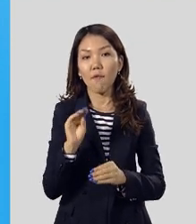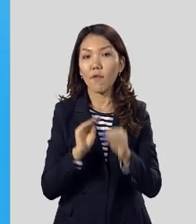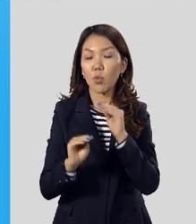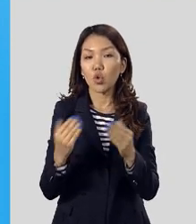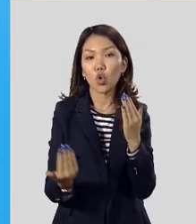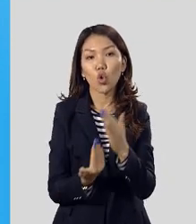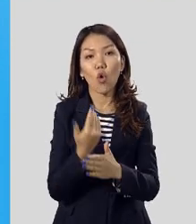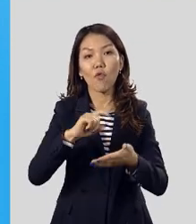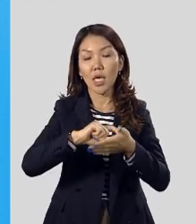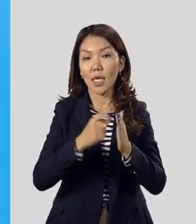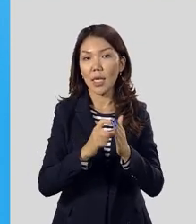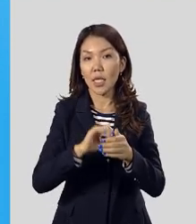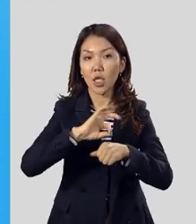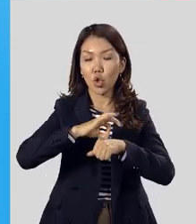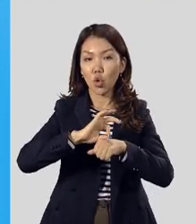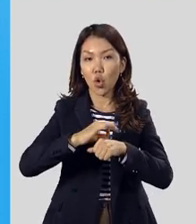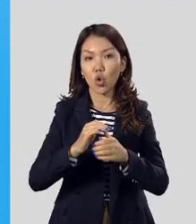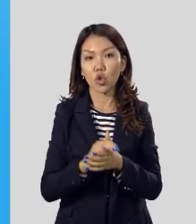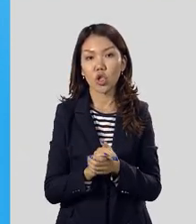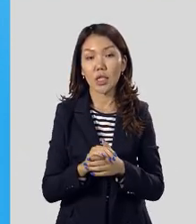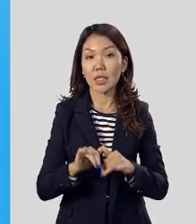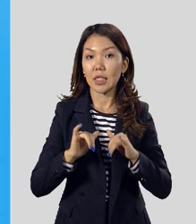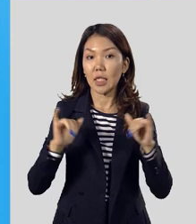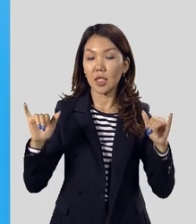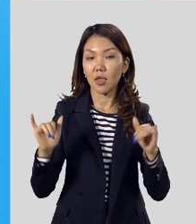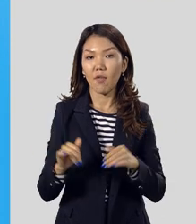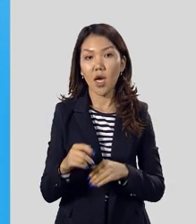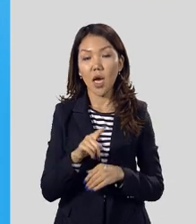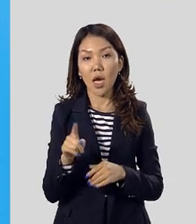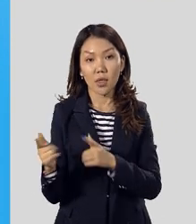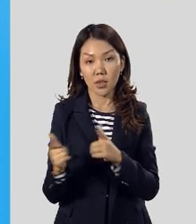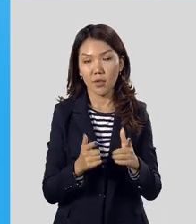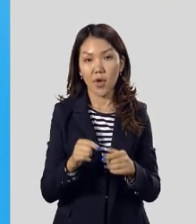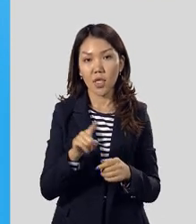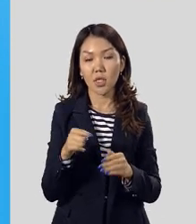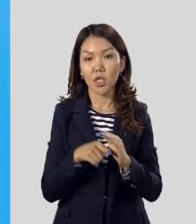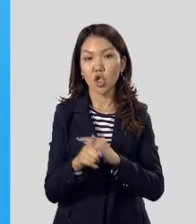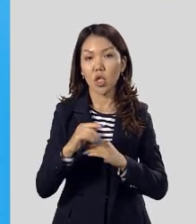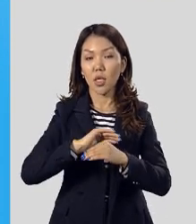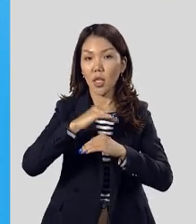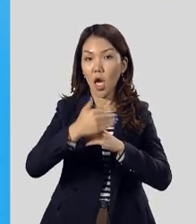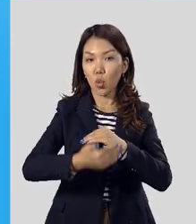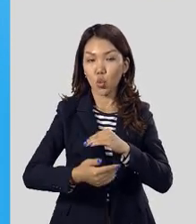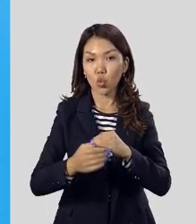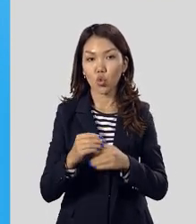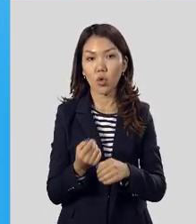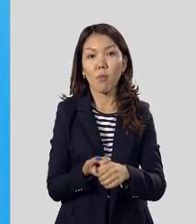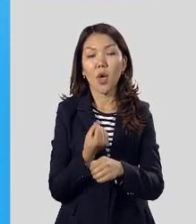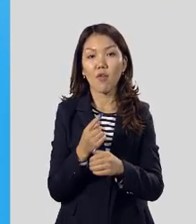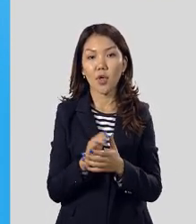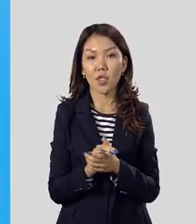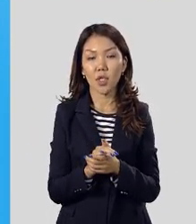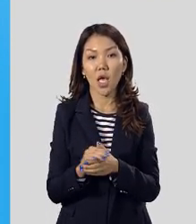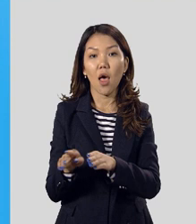кожи. Созревая, они начинают двигаться к наружному слою. Одновременно с этим движением